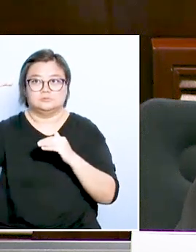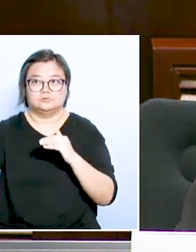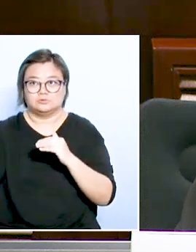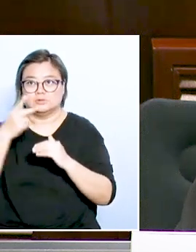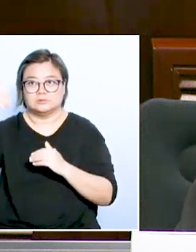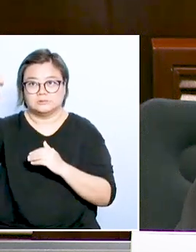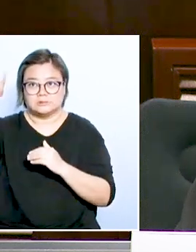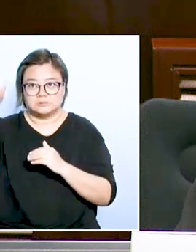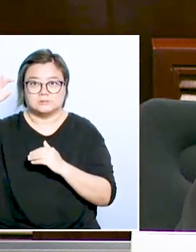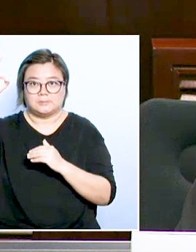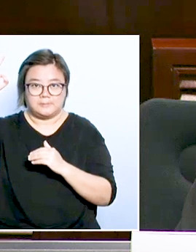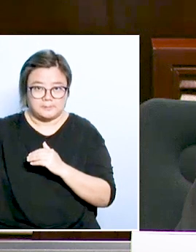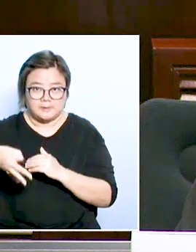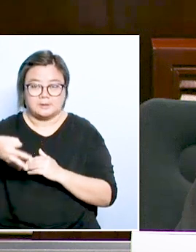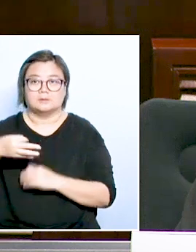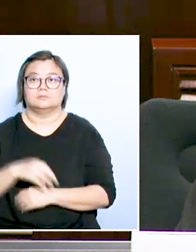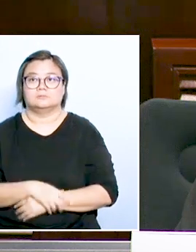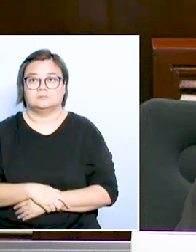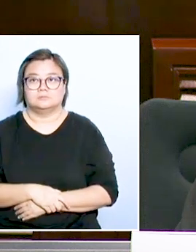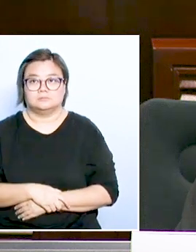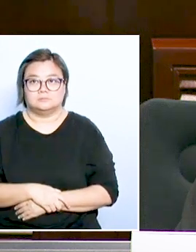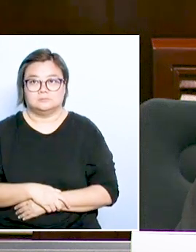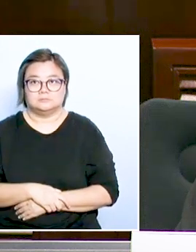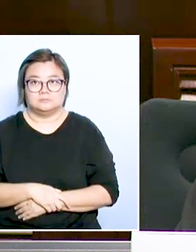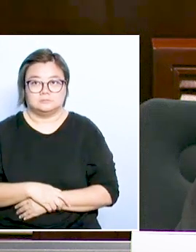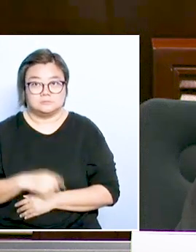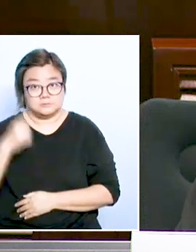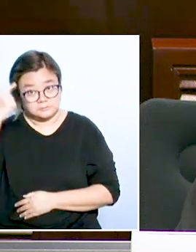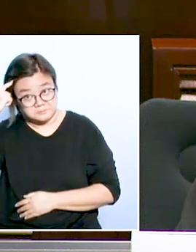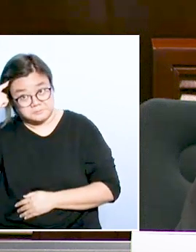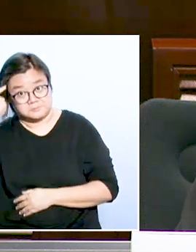心咧就增加咗3200萬，